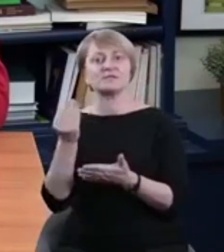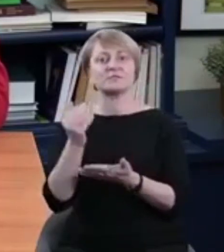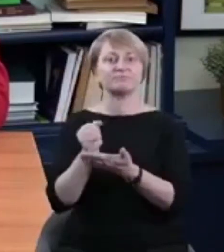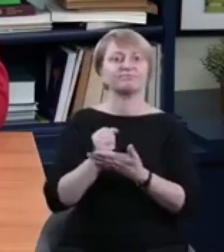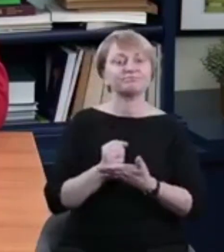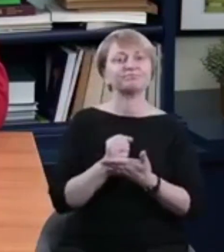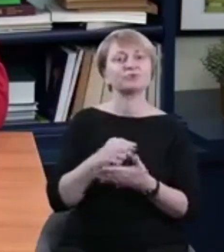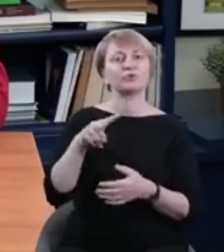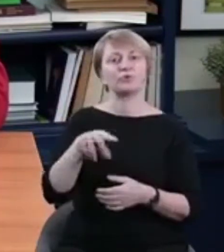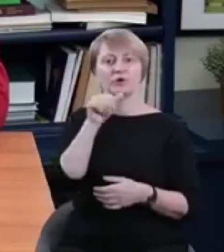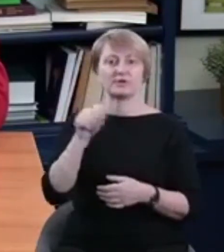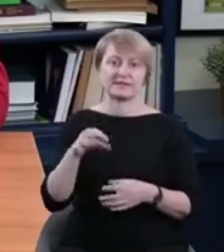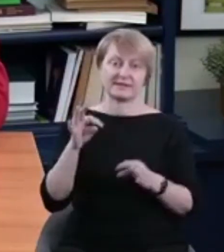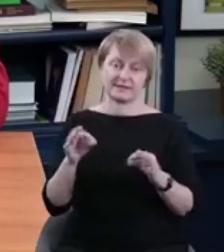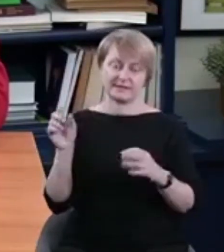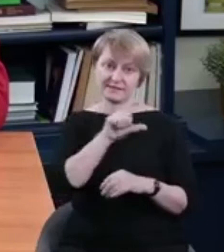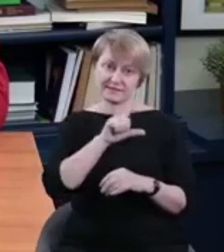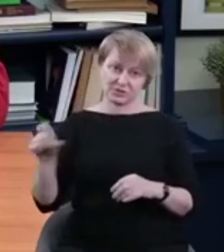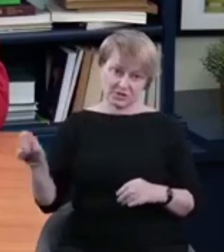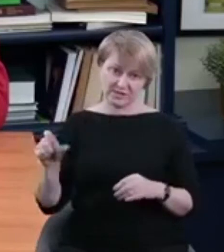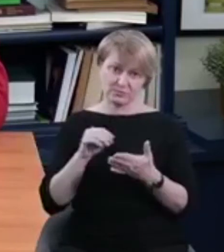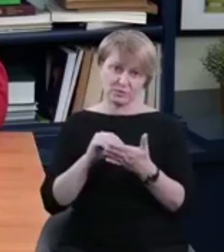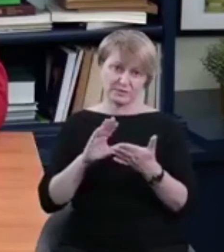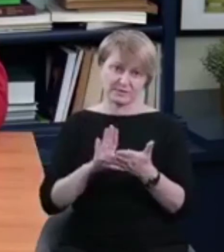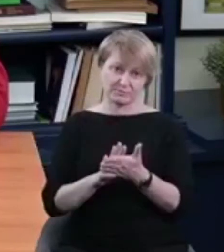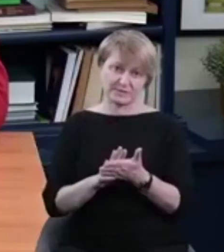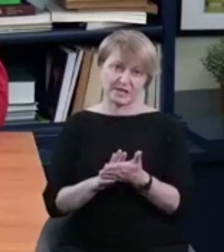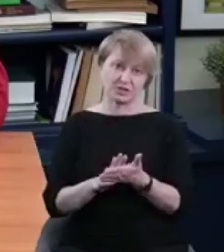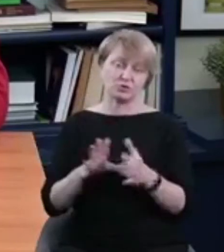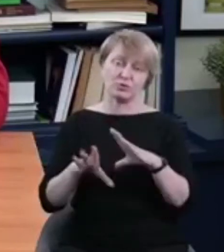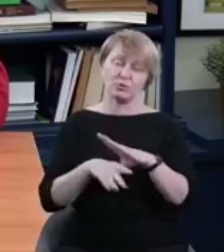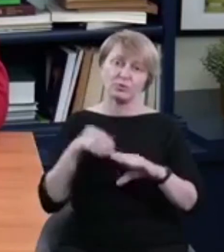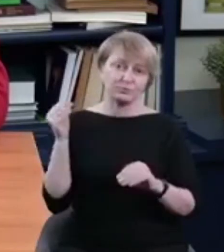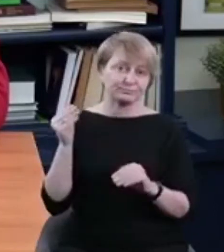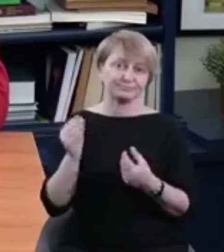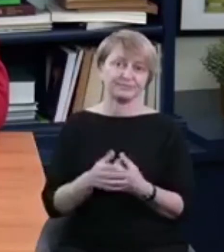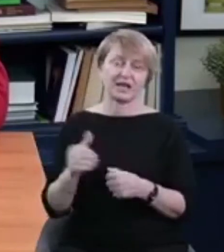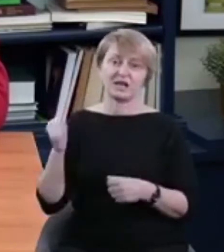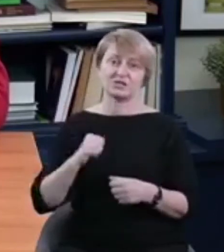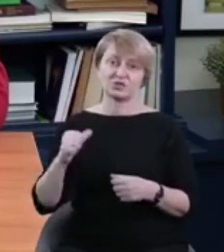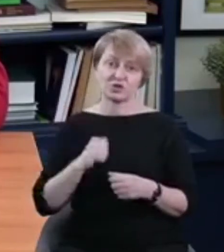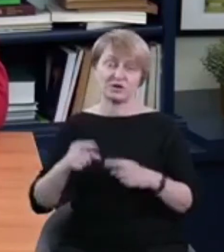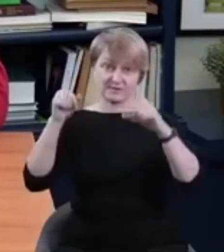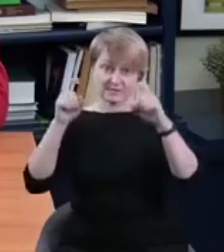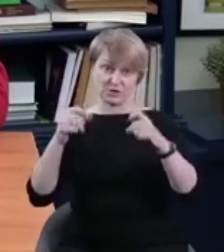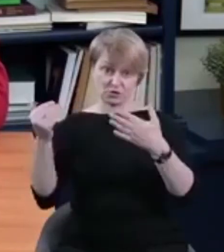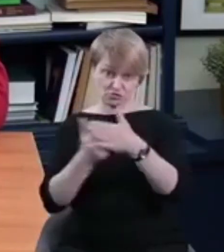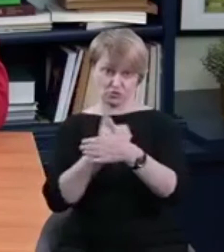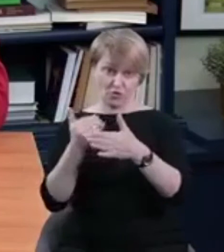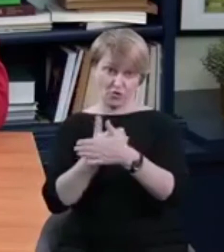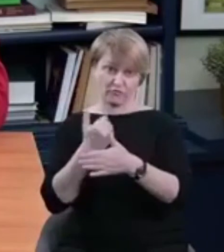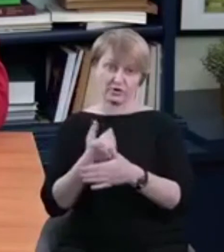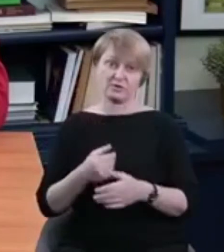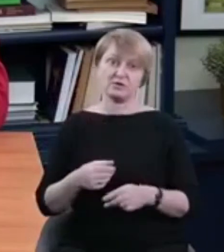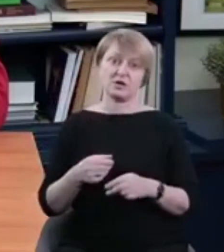czyli obecny czas obecne lata kiedy one były zapisane to my się już to nie wyczerpały czekamy aż dużą te nowe fundusze one powinny być po